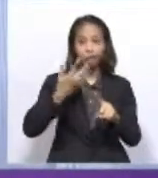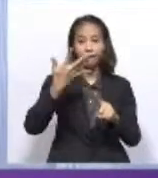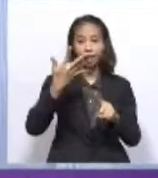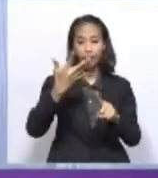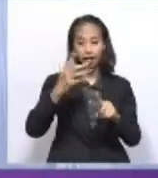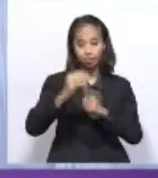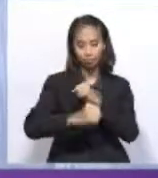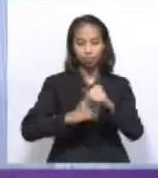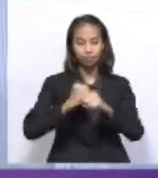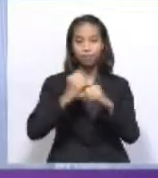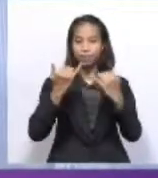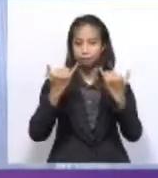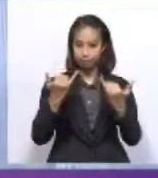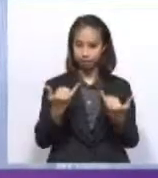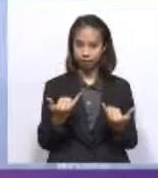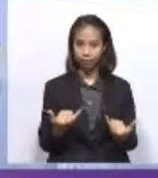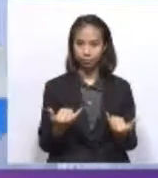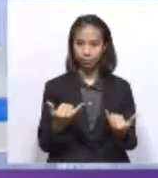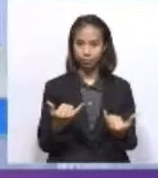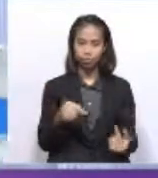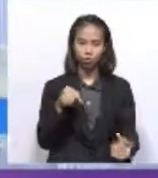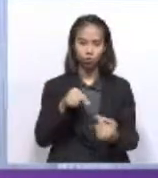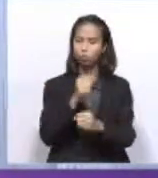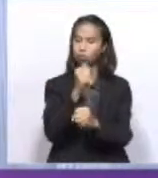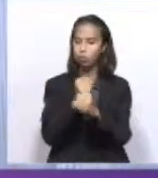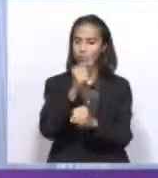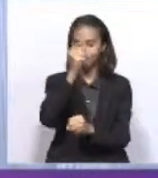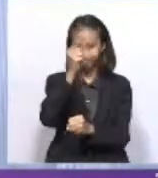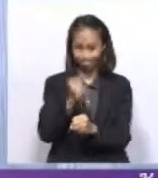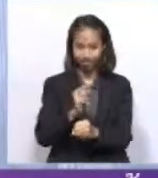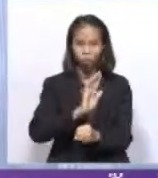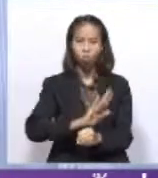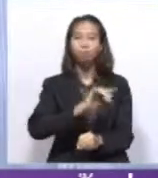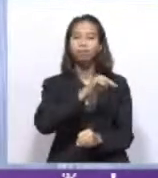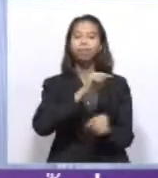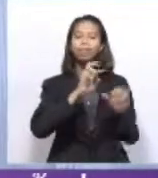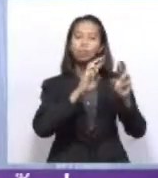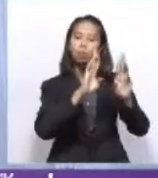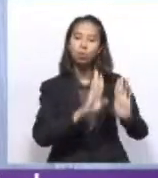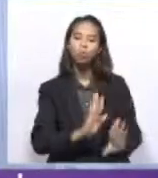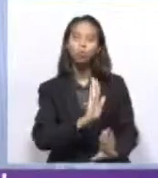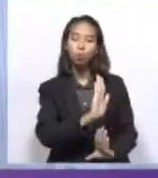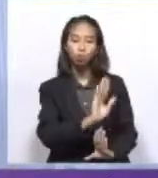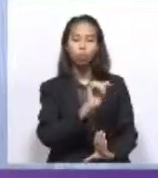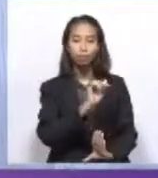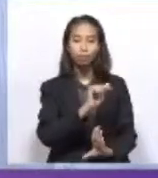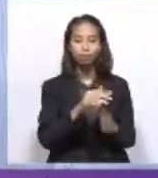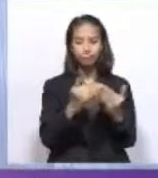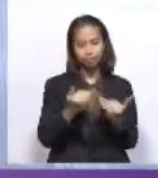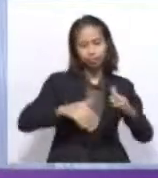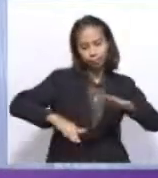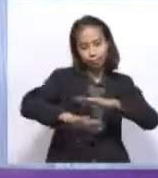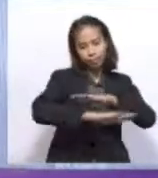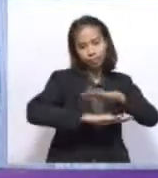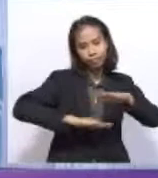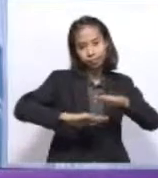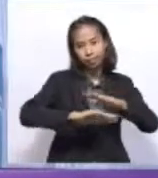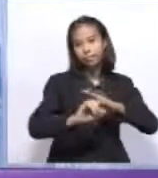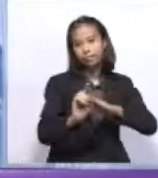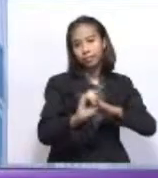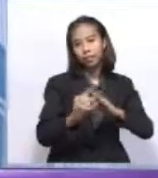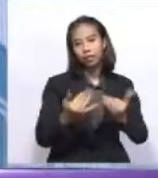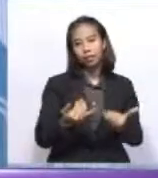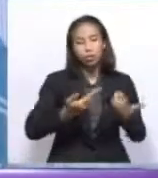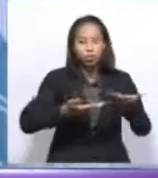องถือว่าเป็นการทำงานจริงของระบบนะครับเพราะฉะนั้นในเบื้องต้นเนี่ยสำนักการระบายน้ำนะครับได้มีการห